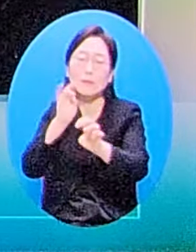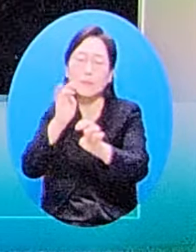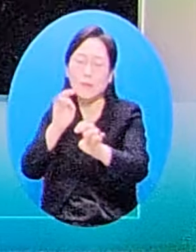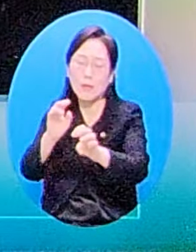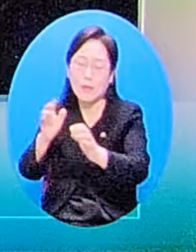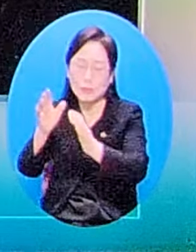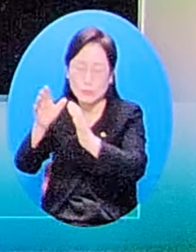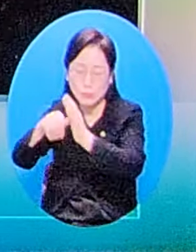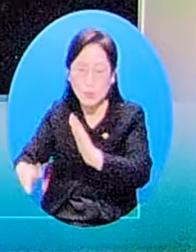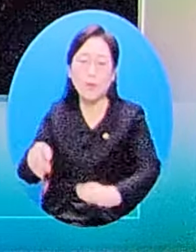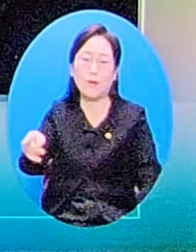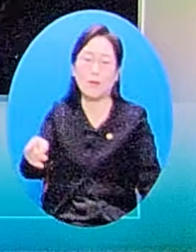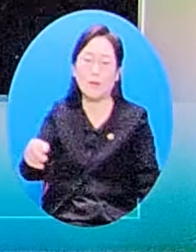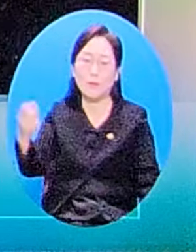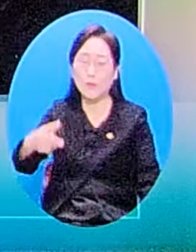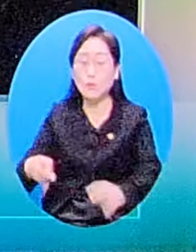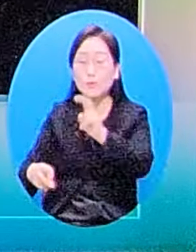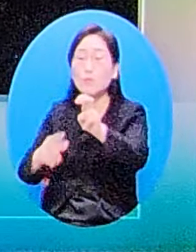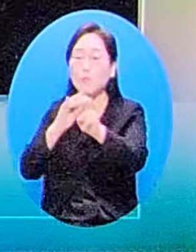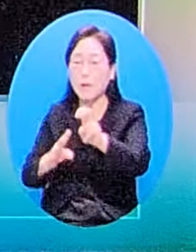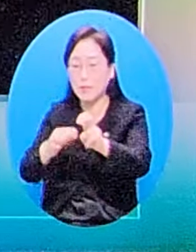높았고 단 20명만이